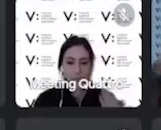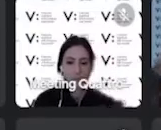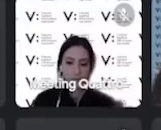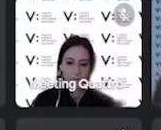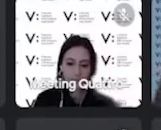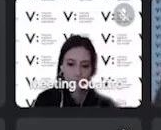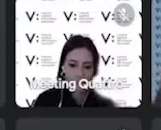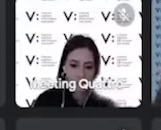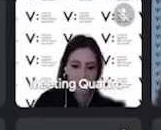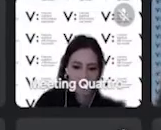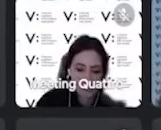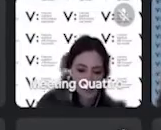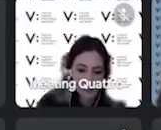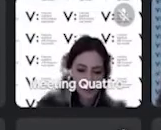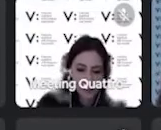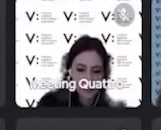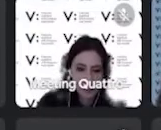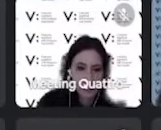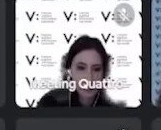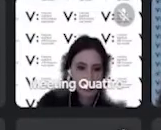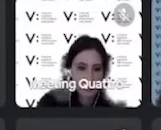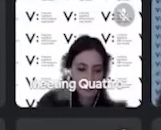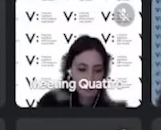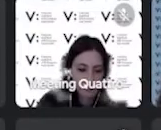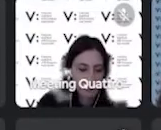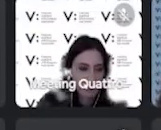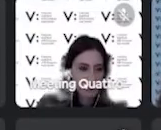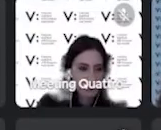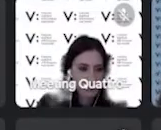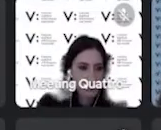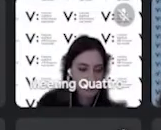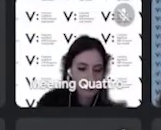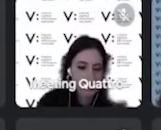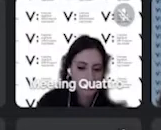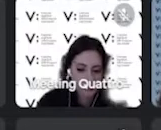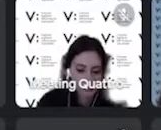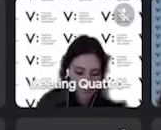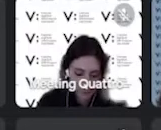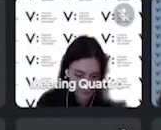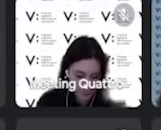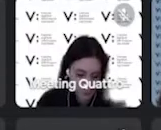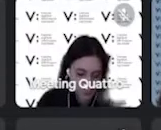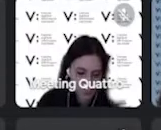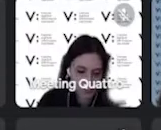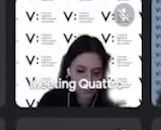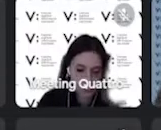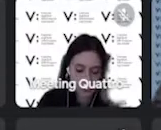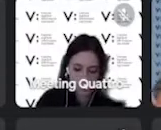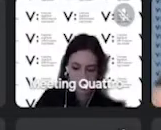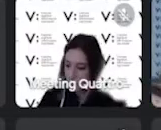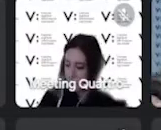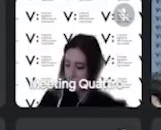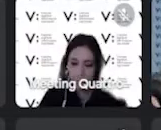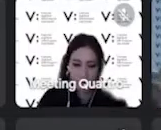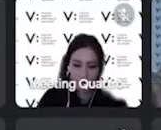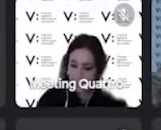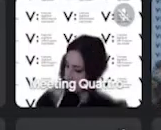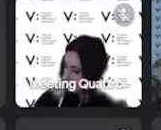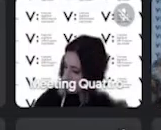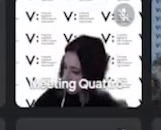in magistratura per concorso, è ovvio, questo qui è scontato. A tutte quante le